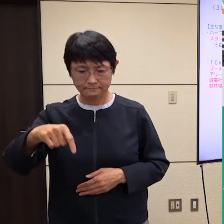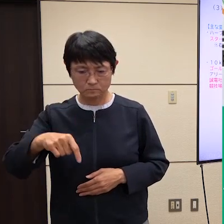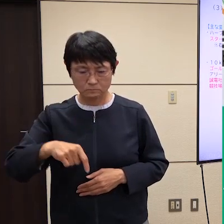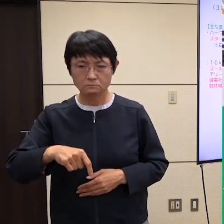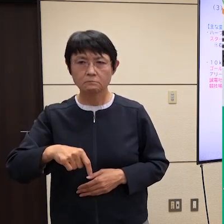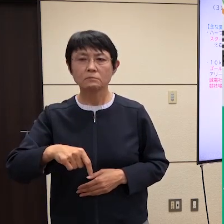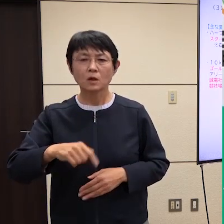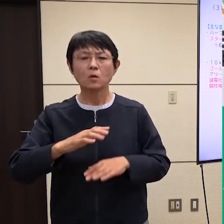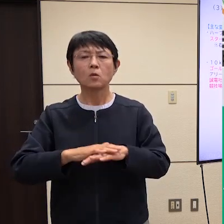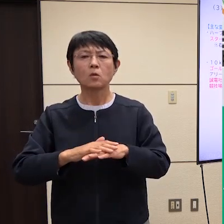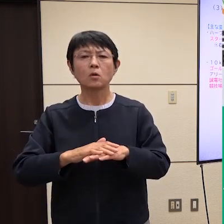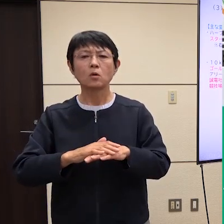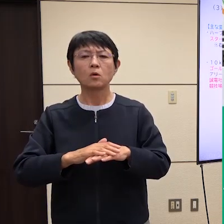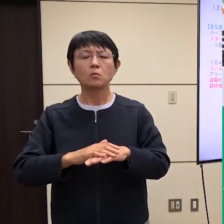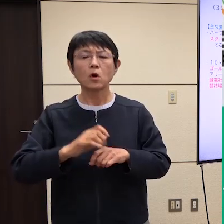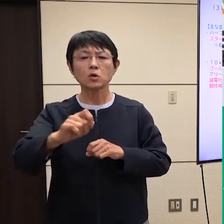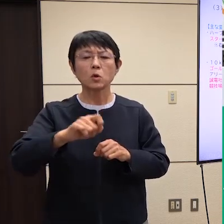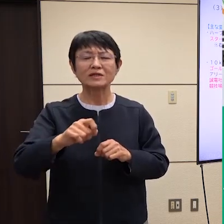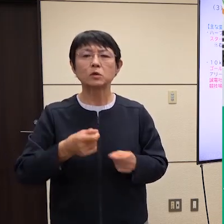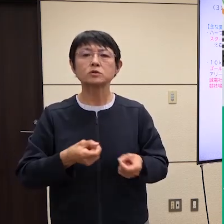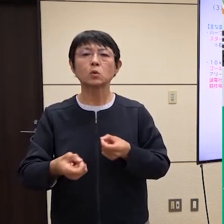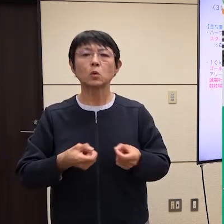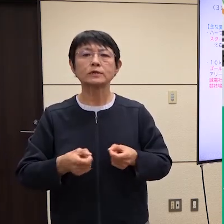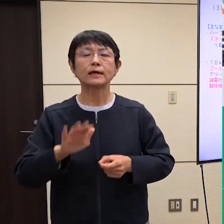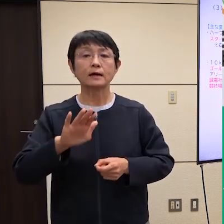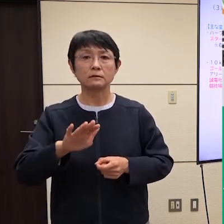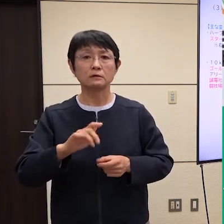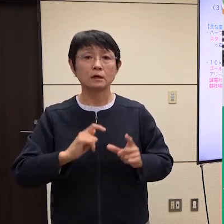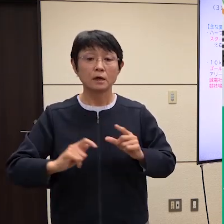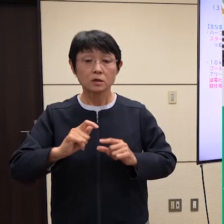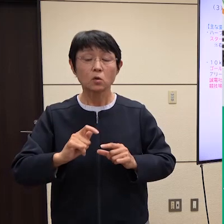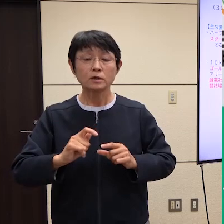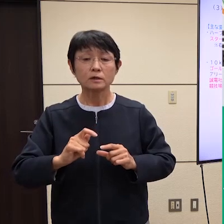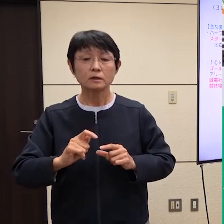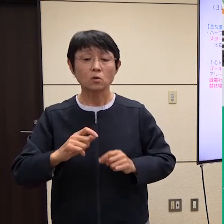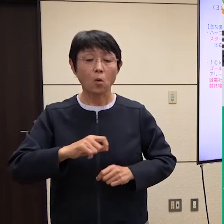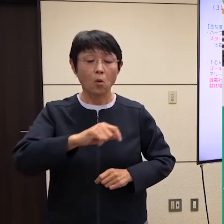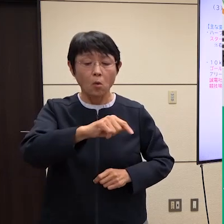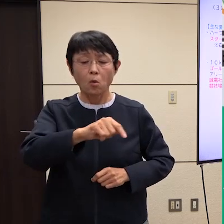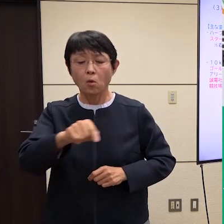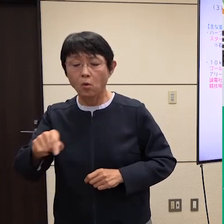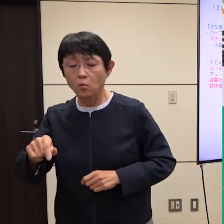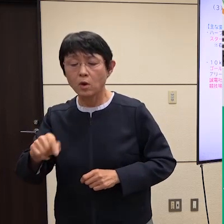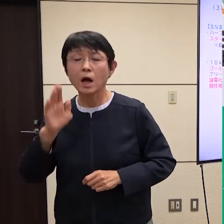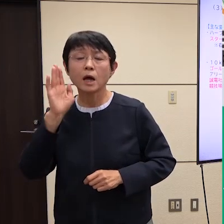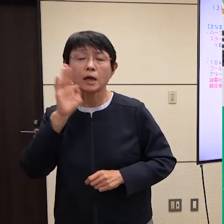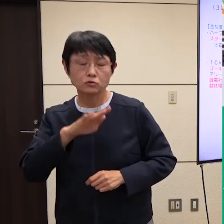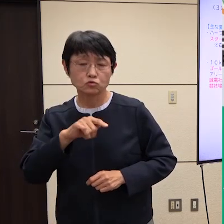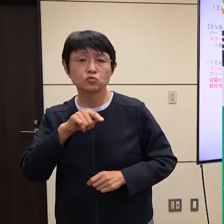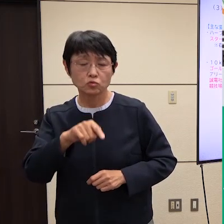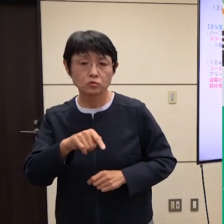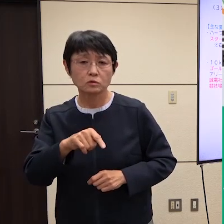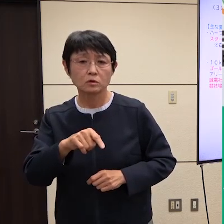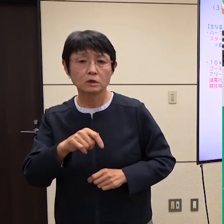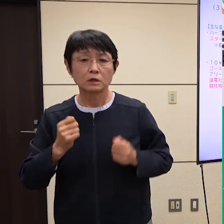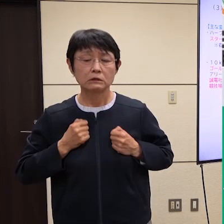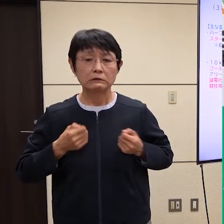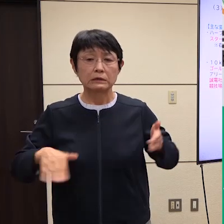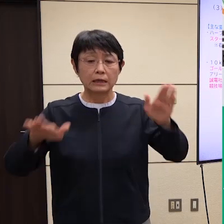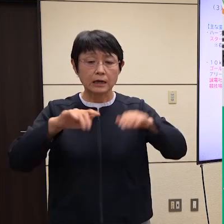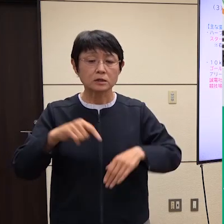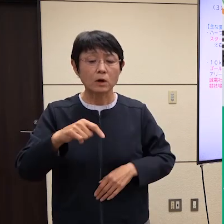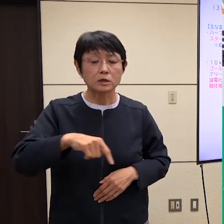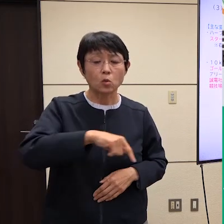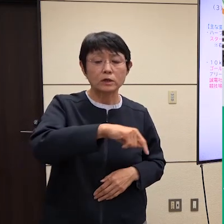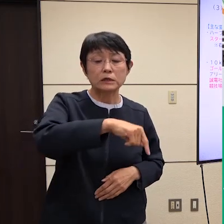が、距離の調整とかあるいは、より曲がりやすくという観点からクラウンアリーナの周辺を一周する